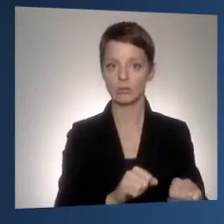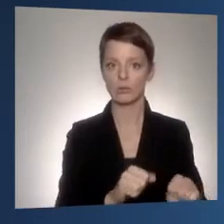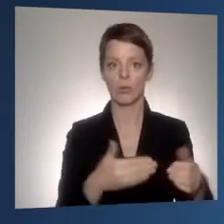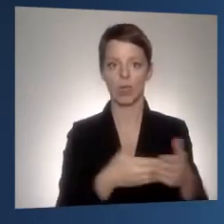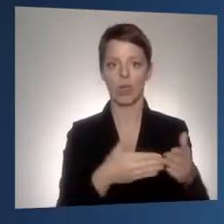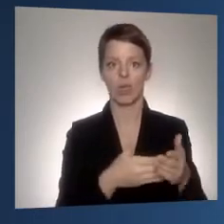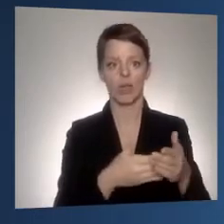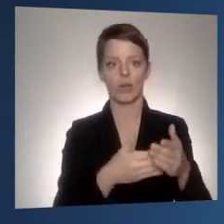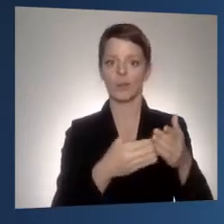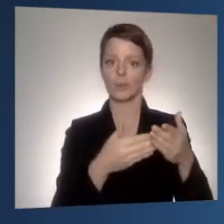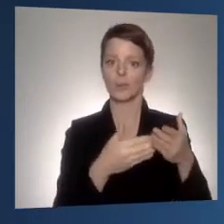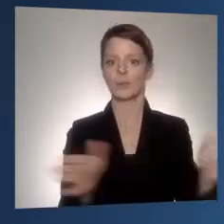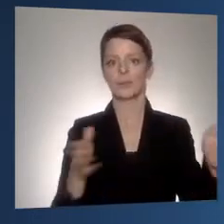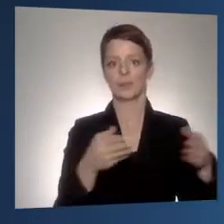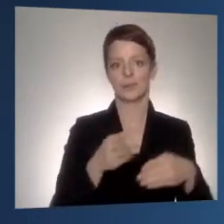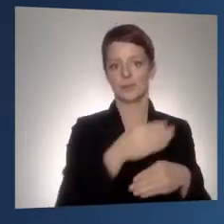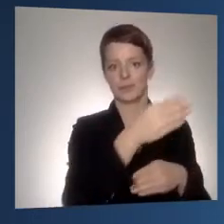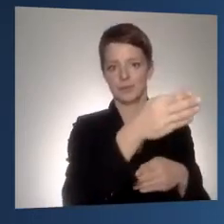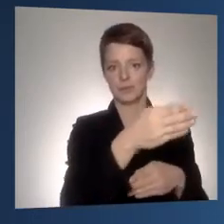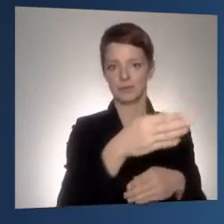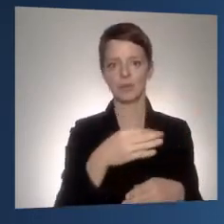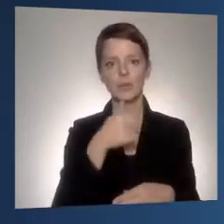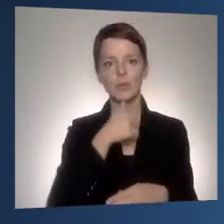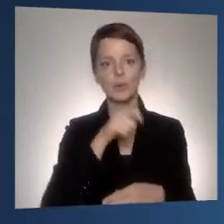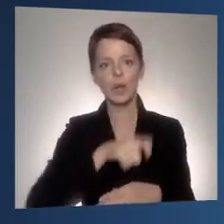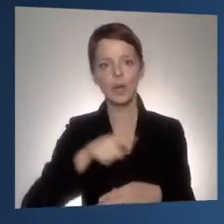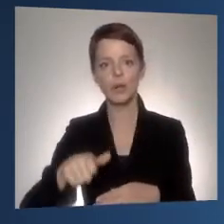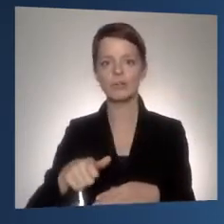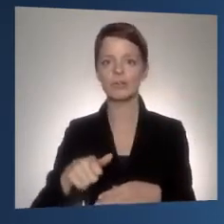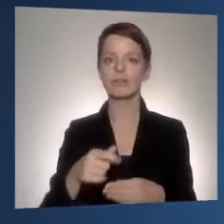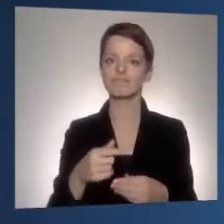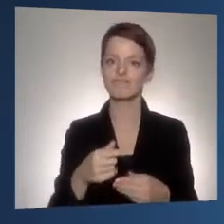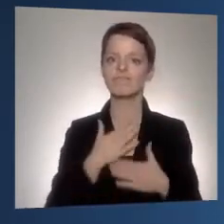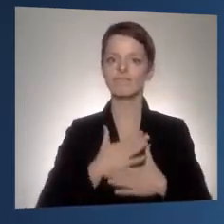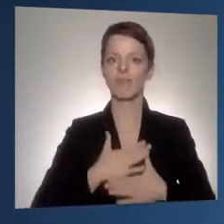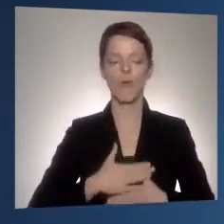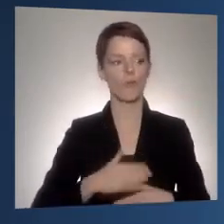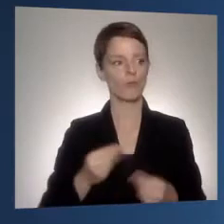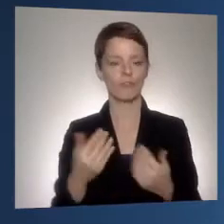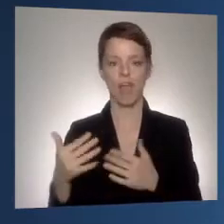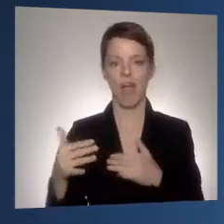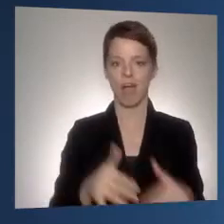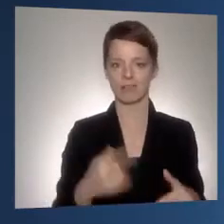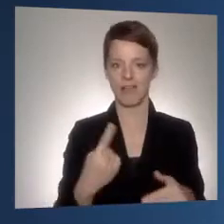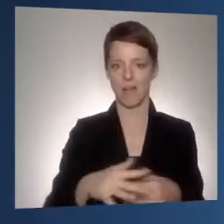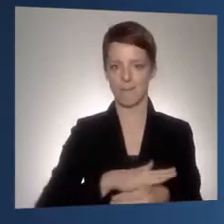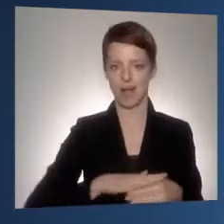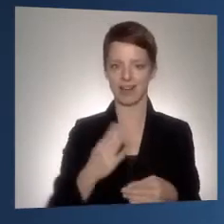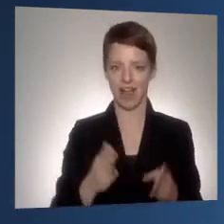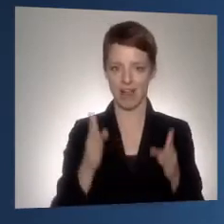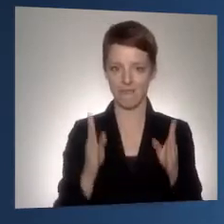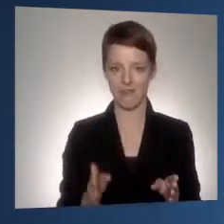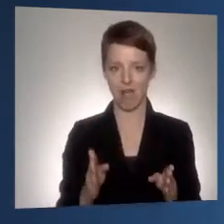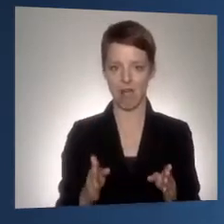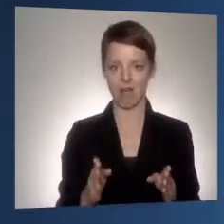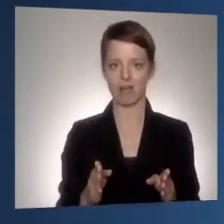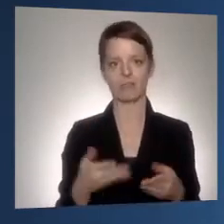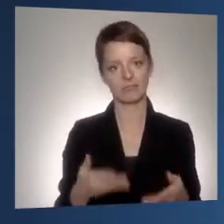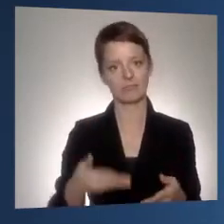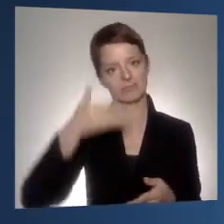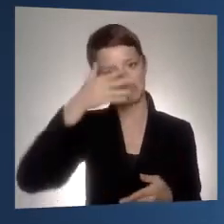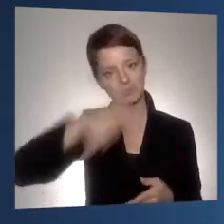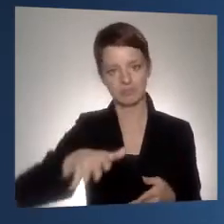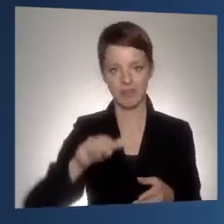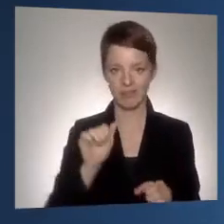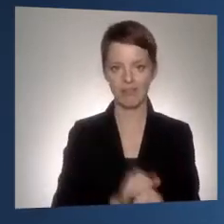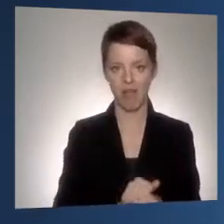junge Menschen eher dazu, zu sagen, ich komme hier an, ich habe hier zumindest ein Bereich, ein Fachfeld, in dem ich punkten